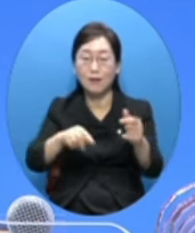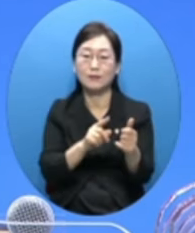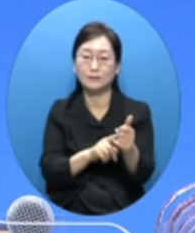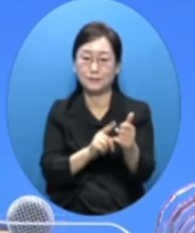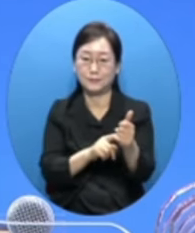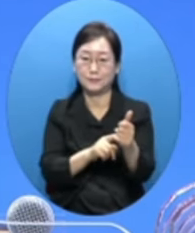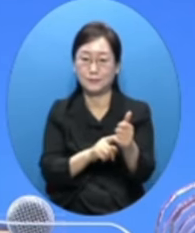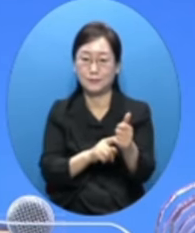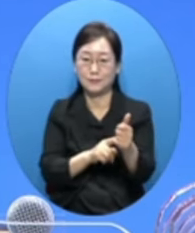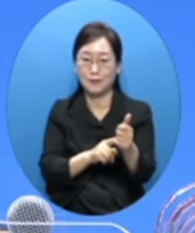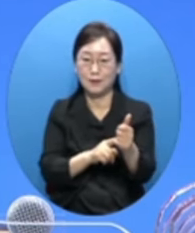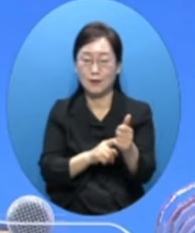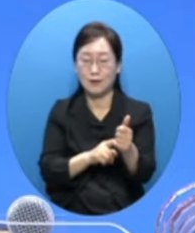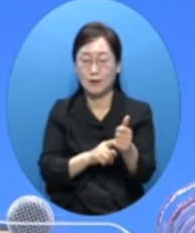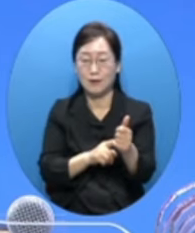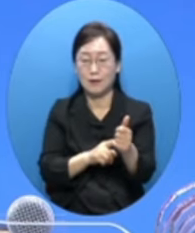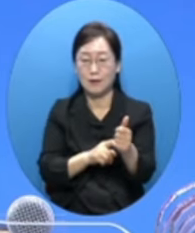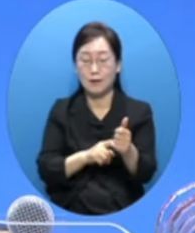대구 달성군